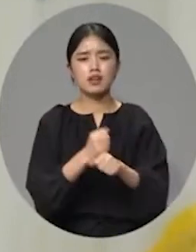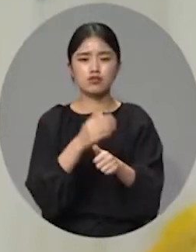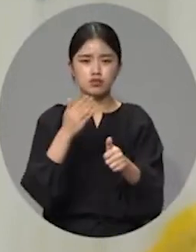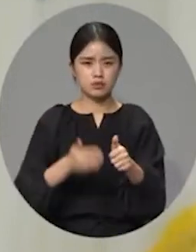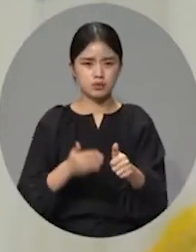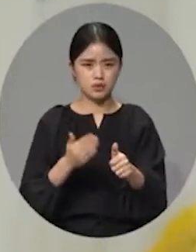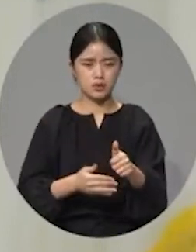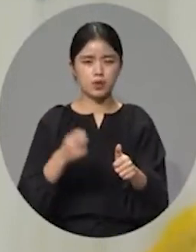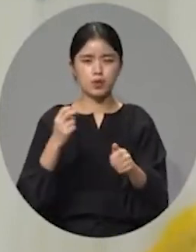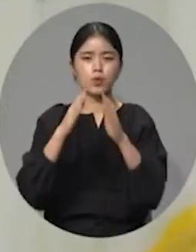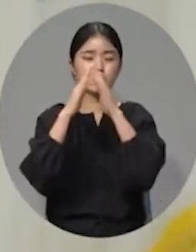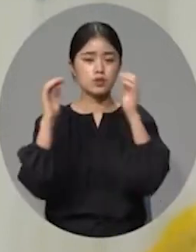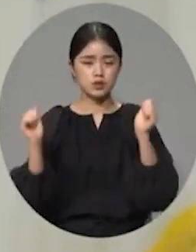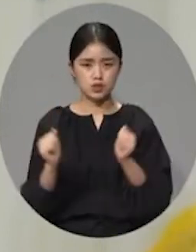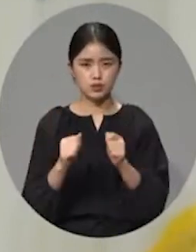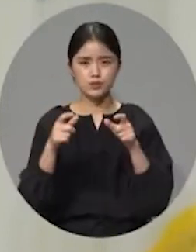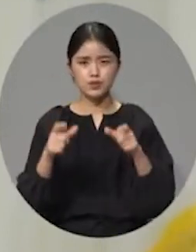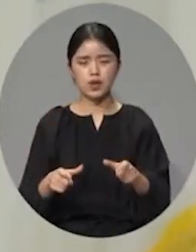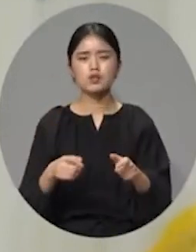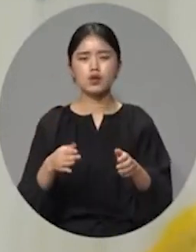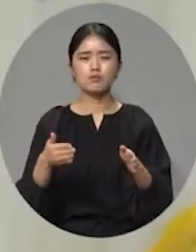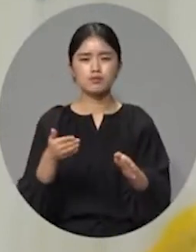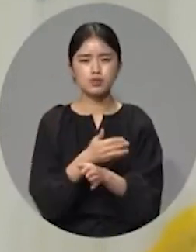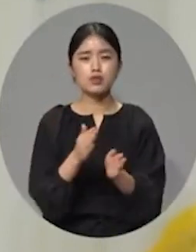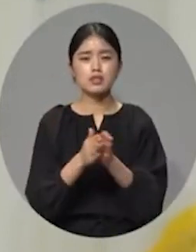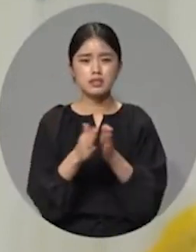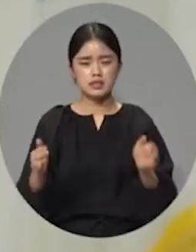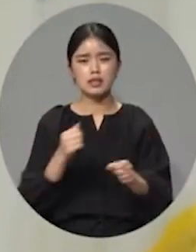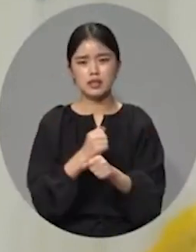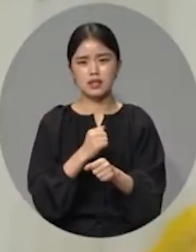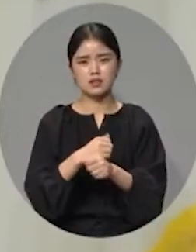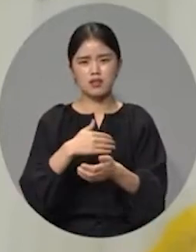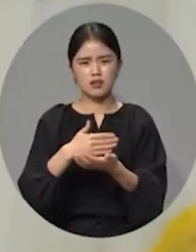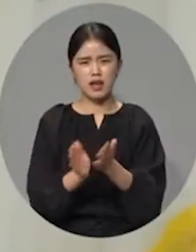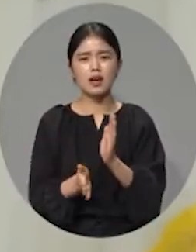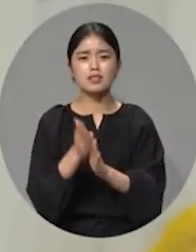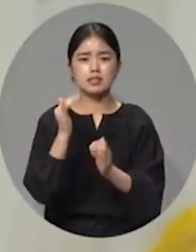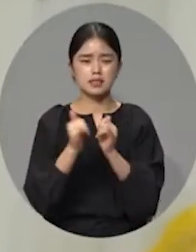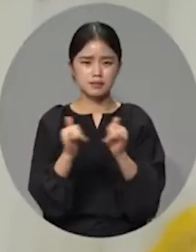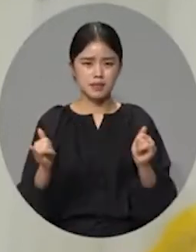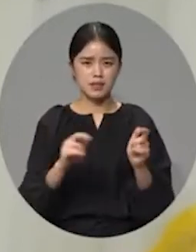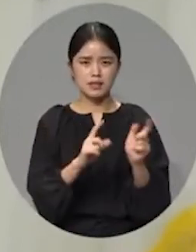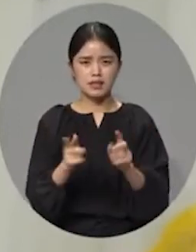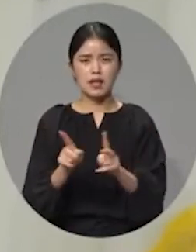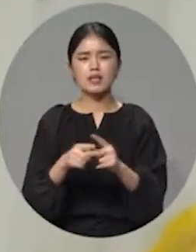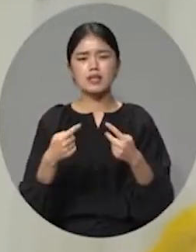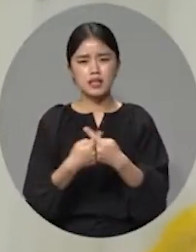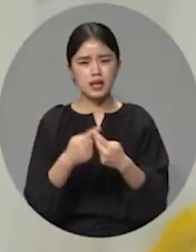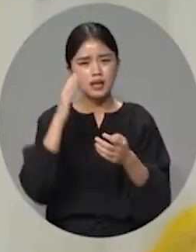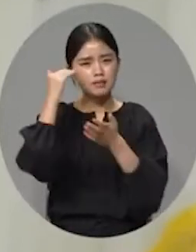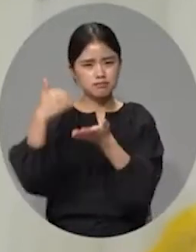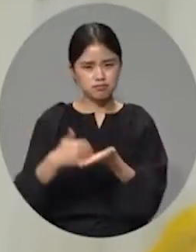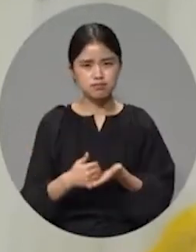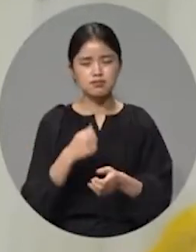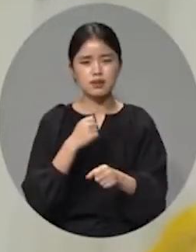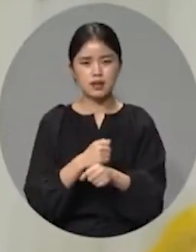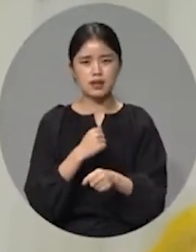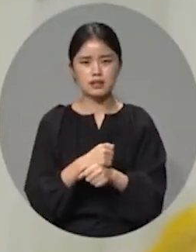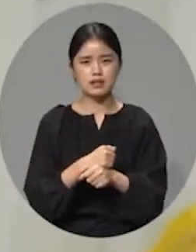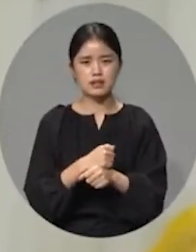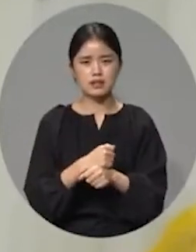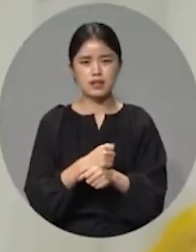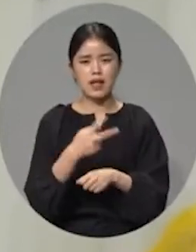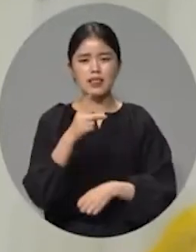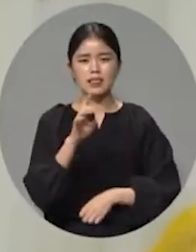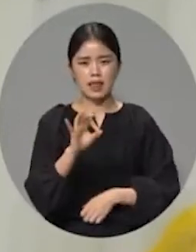그리고 전라북도에서부터 우리 다양한 시민들의 이해를 골고루 반영되는 다당제